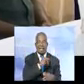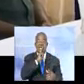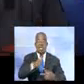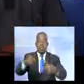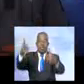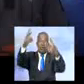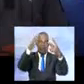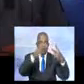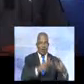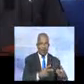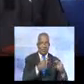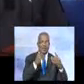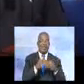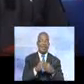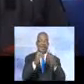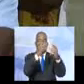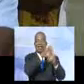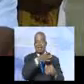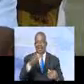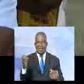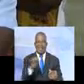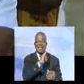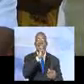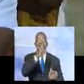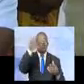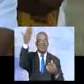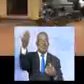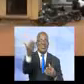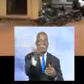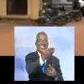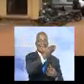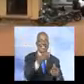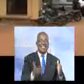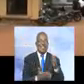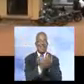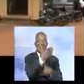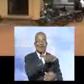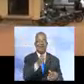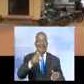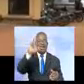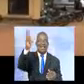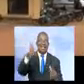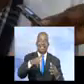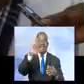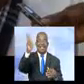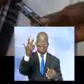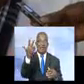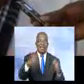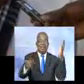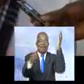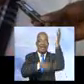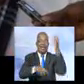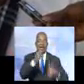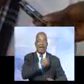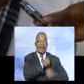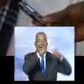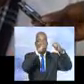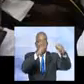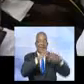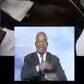d'armes. La cérémonie qui a eu pour cadre le MES mixte de la 3e région militaire a bénéficié de l'appui du